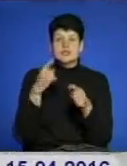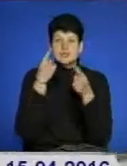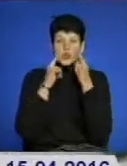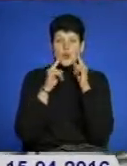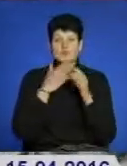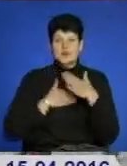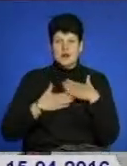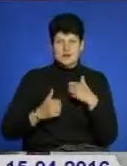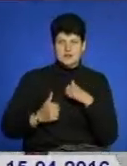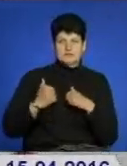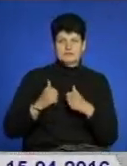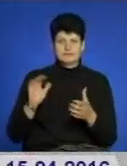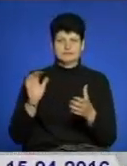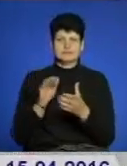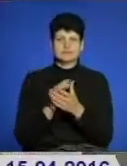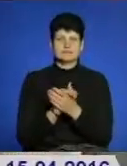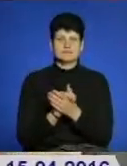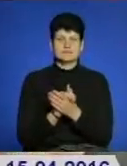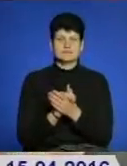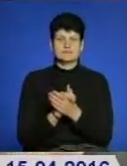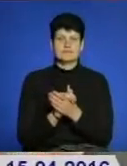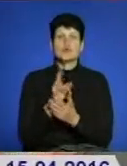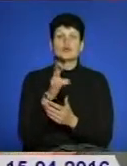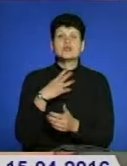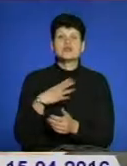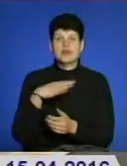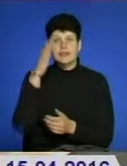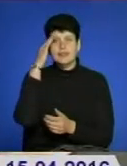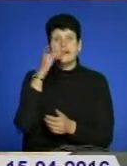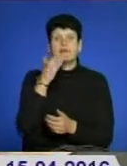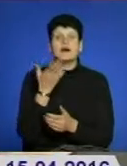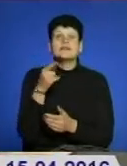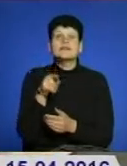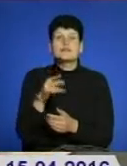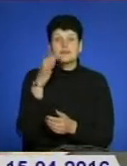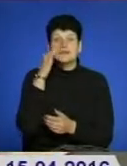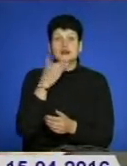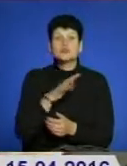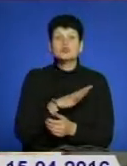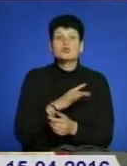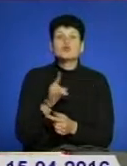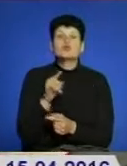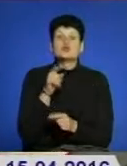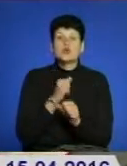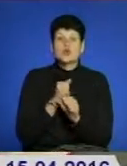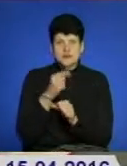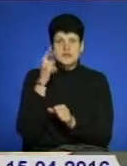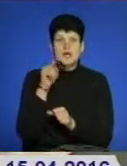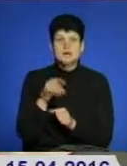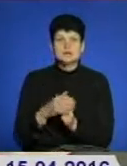із гордістю побратались. Кого ж ти чекаєш? Тата. Де твій тато був і що він робив,